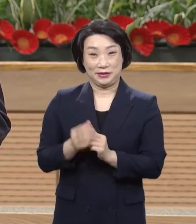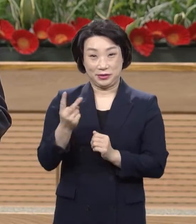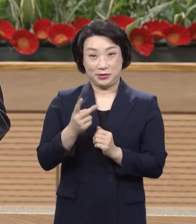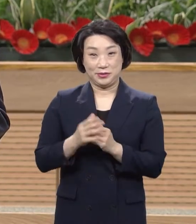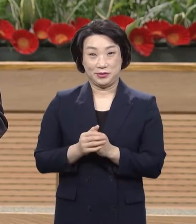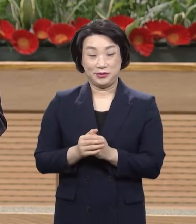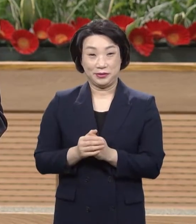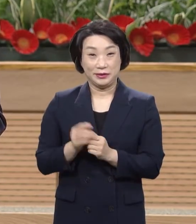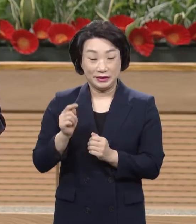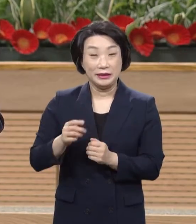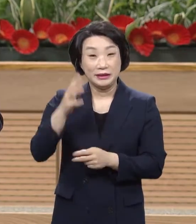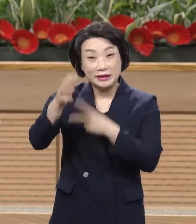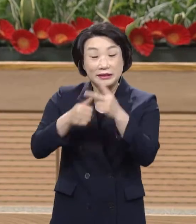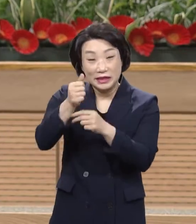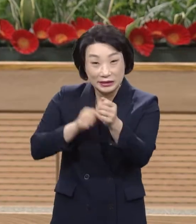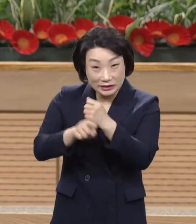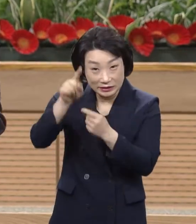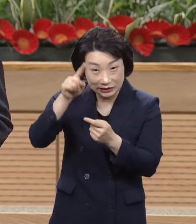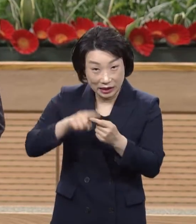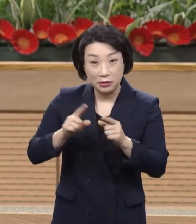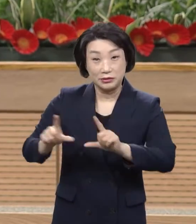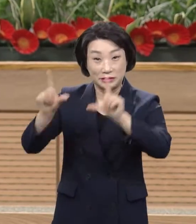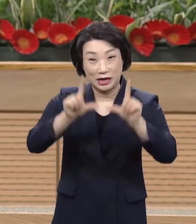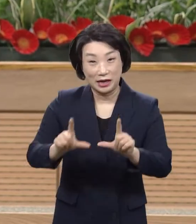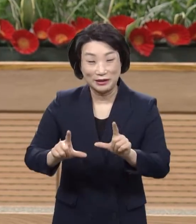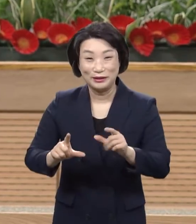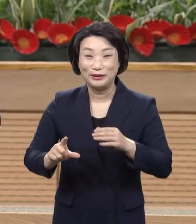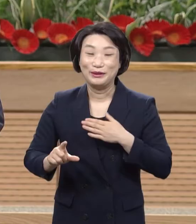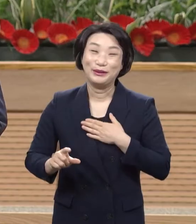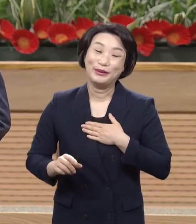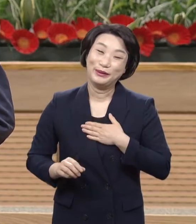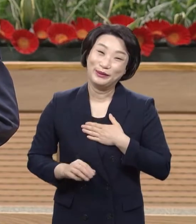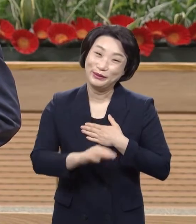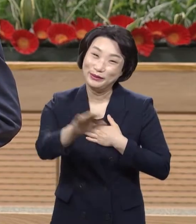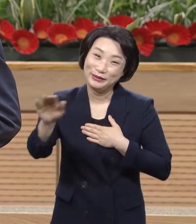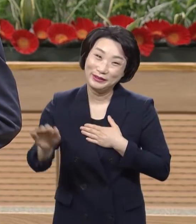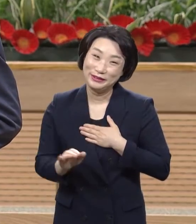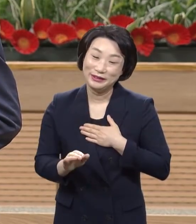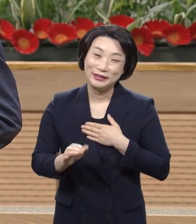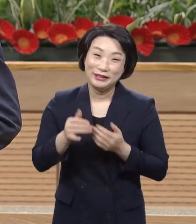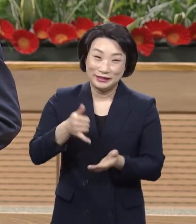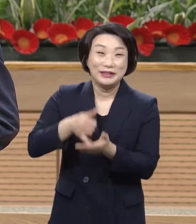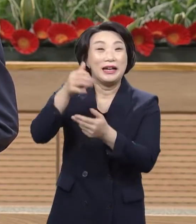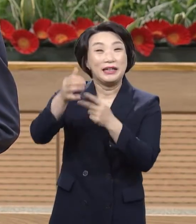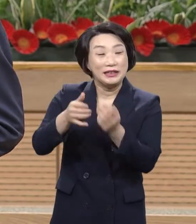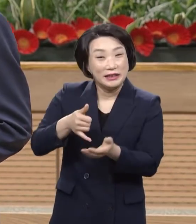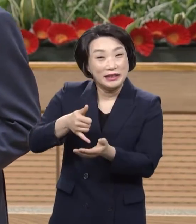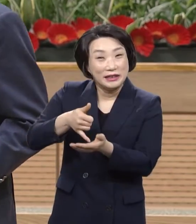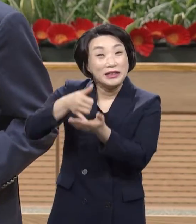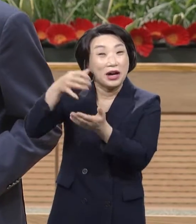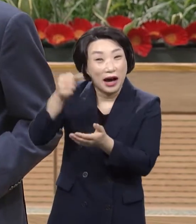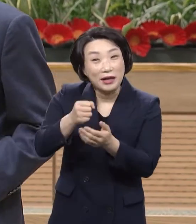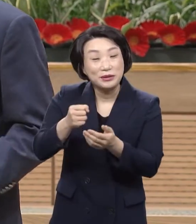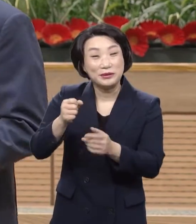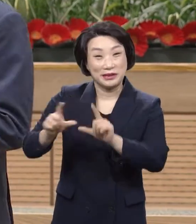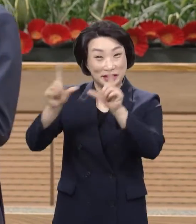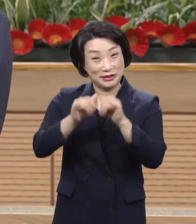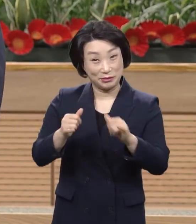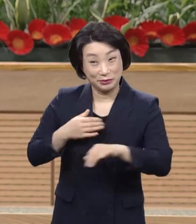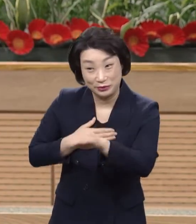그리고 그 신의 뜻대로 살기 때문에 우리는 신의 인격을 가지고 사는